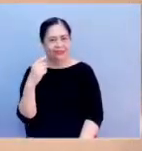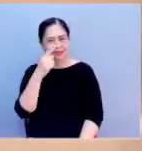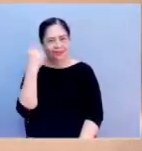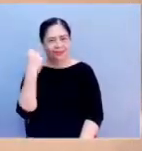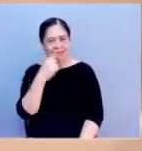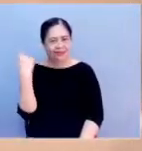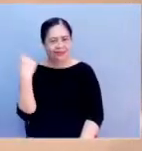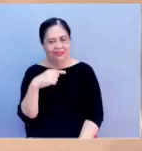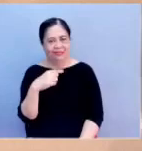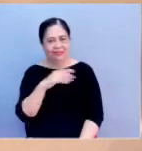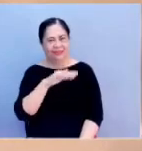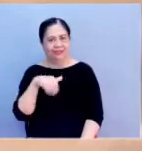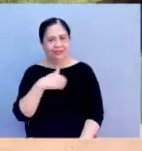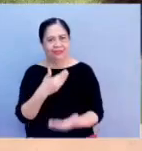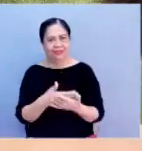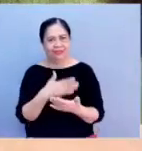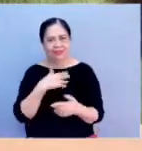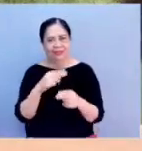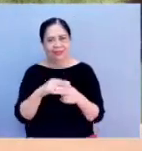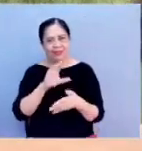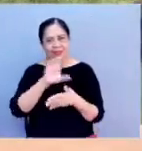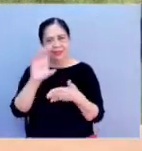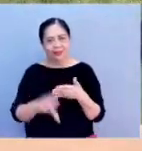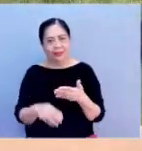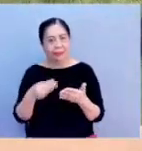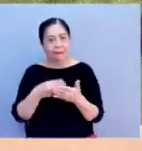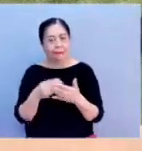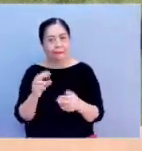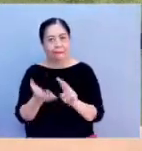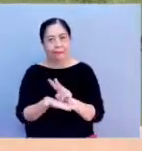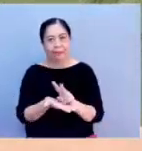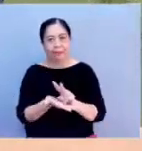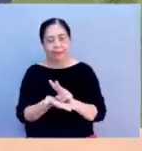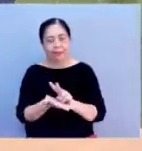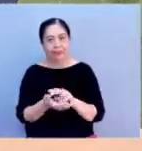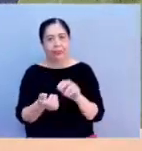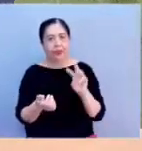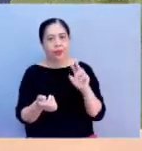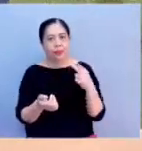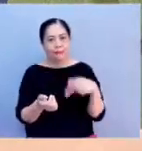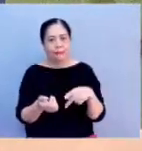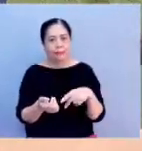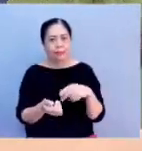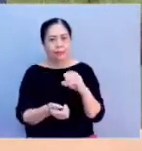buong pangalan ko po. And then you can Viber us and WhatsApp